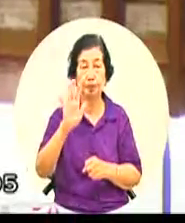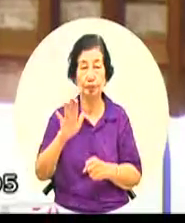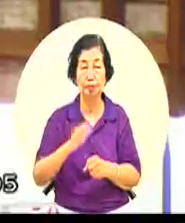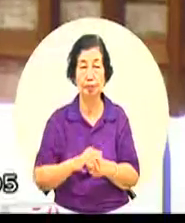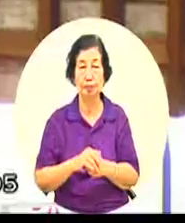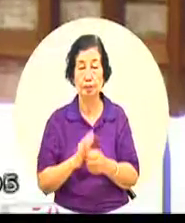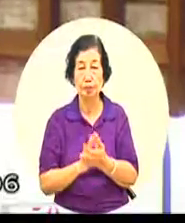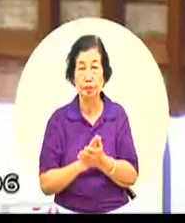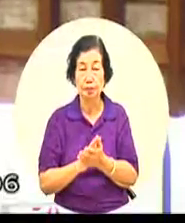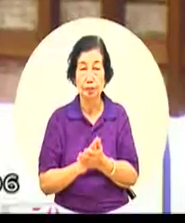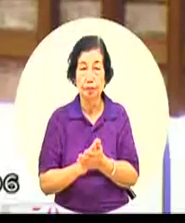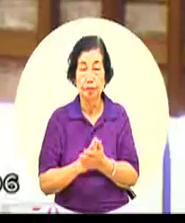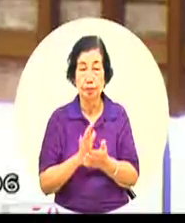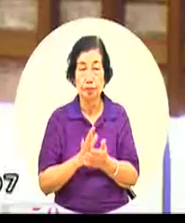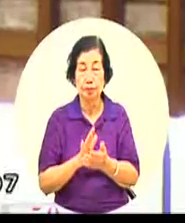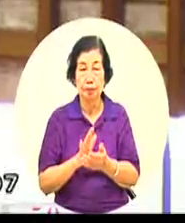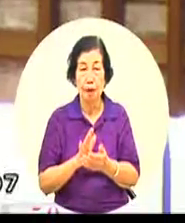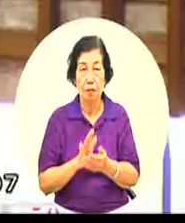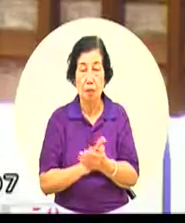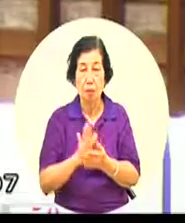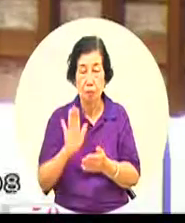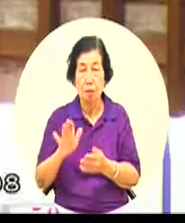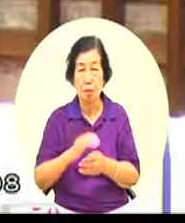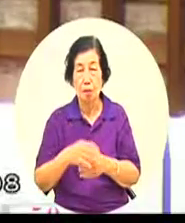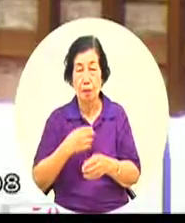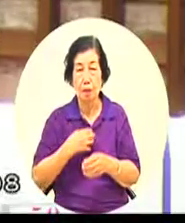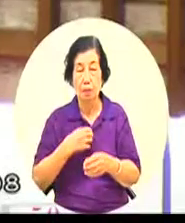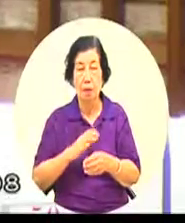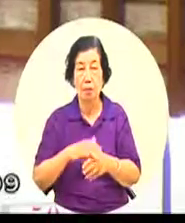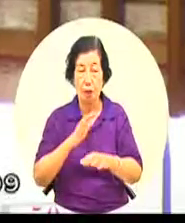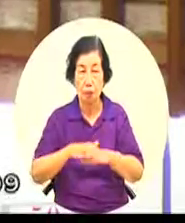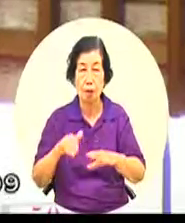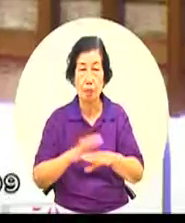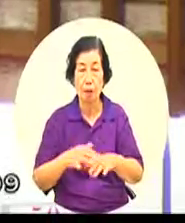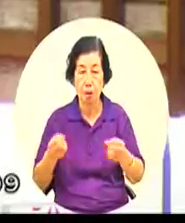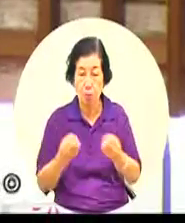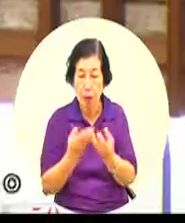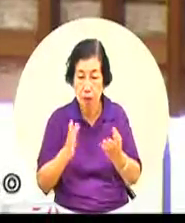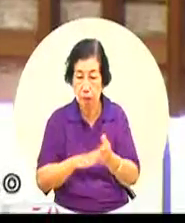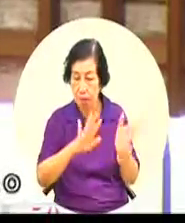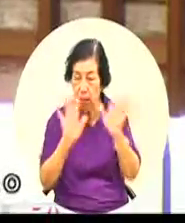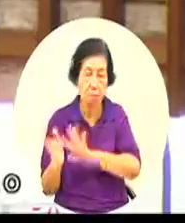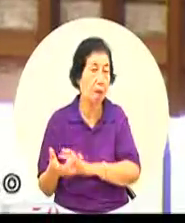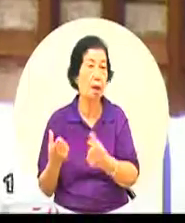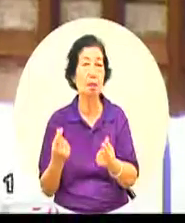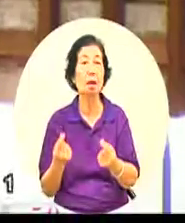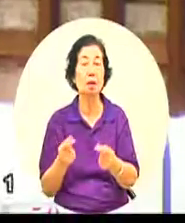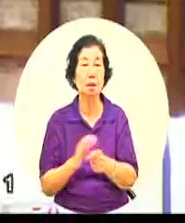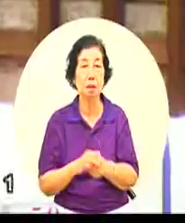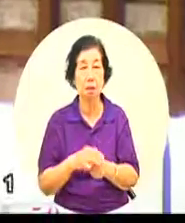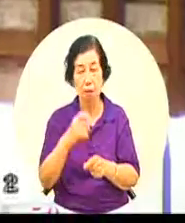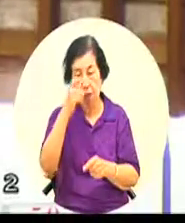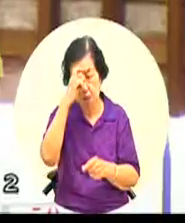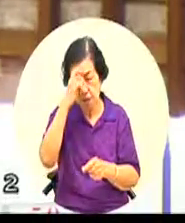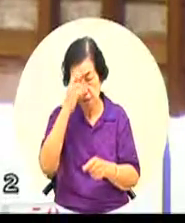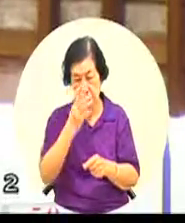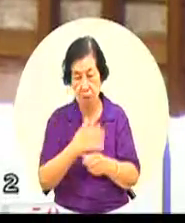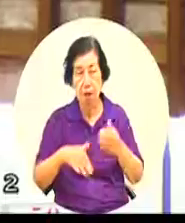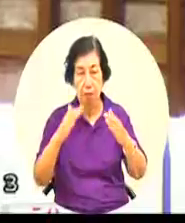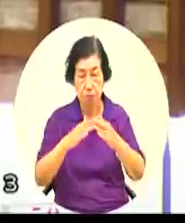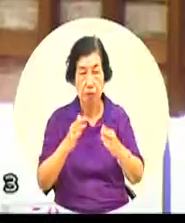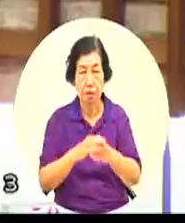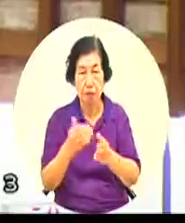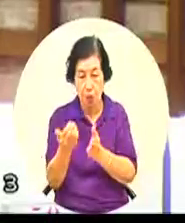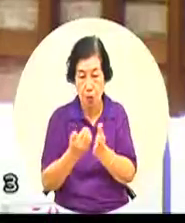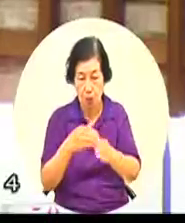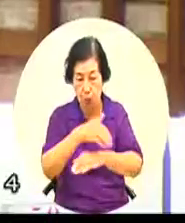来会面临这种事情，那么希望我们高雄市的教育局啊，先做好啊这种的一个规划准备啊，所以才提